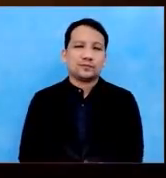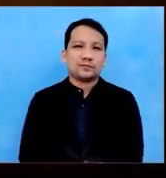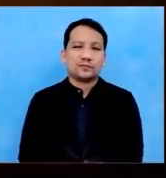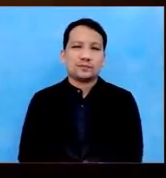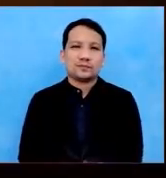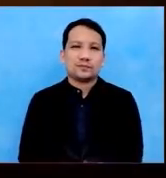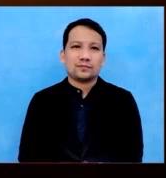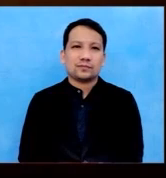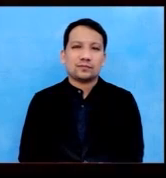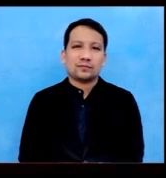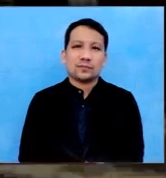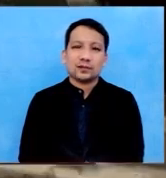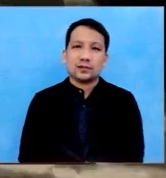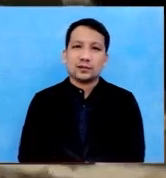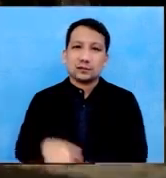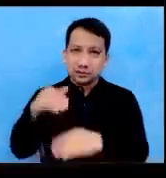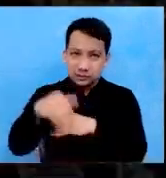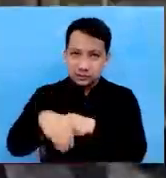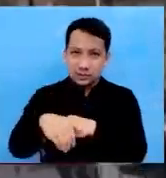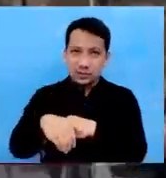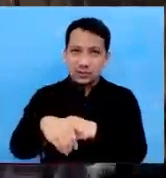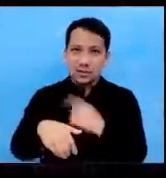Sa gitna ng gabi,